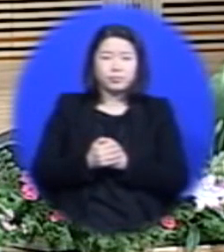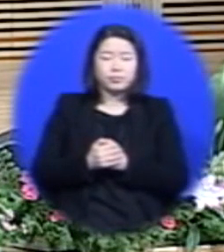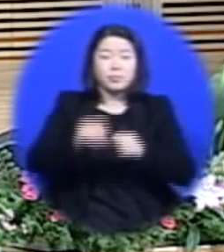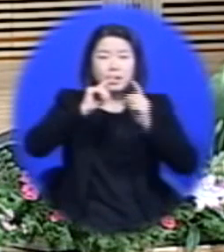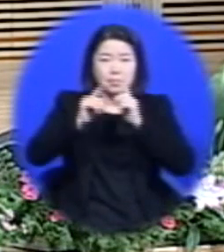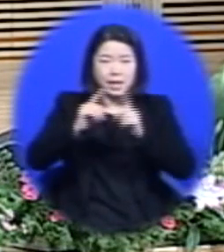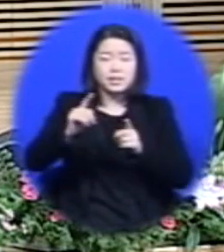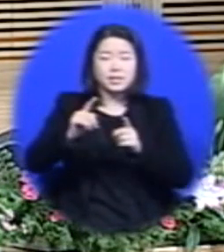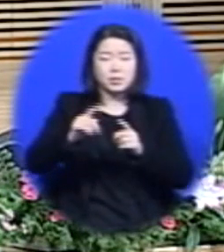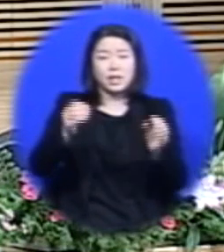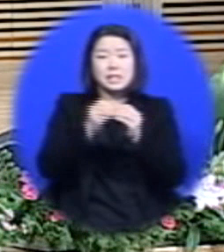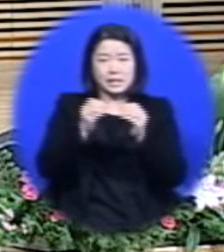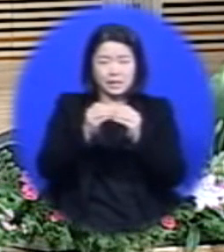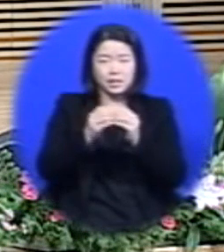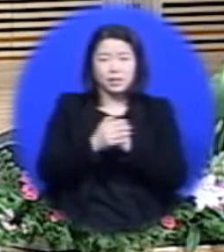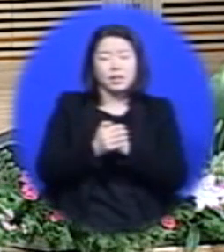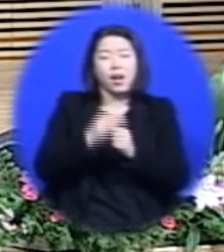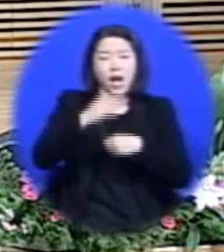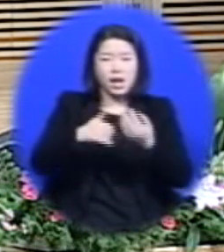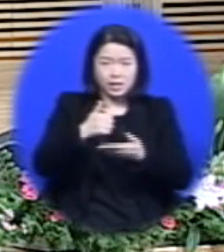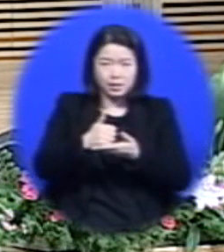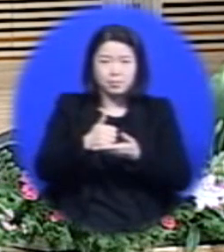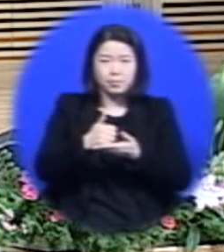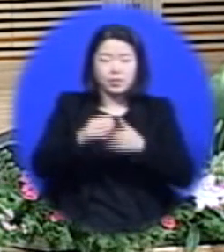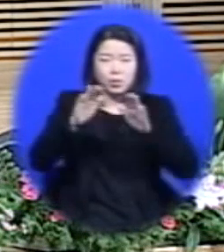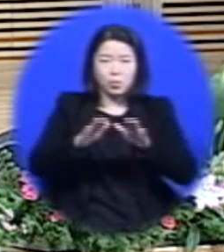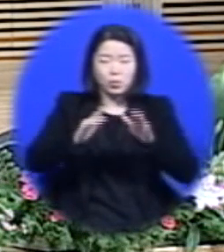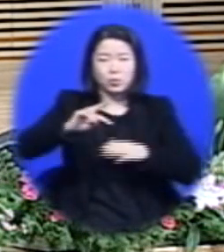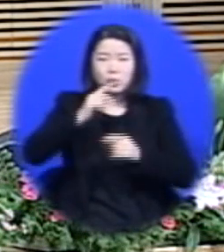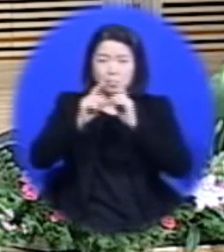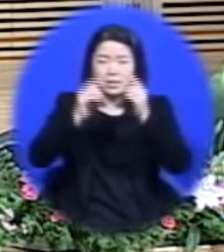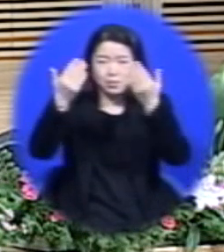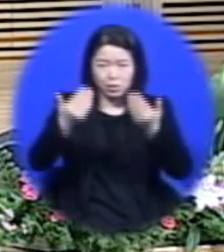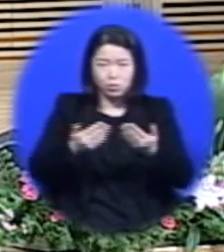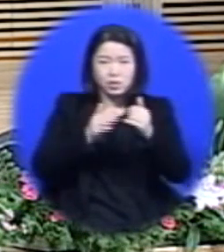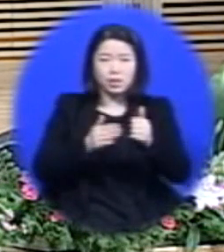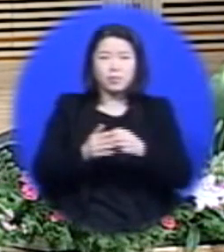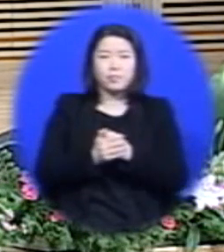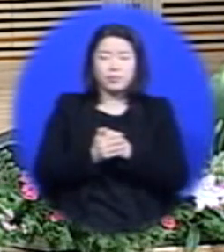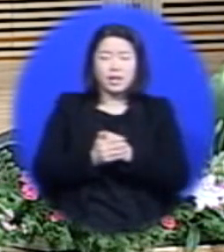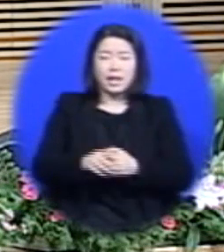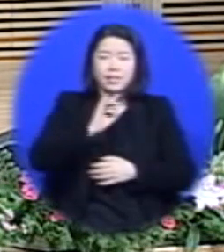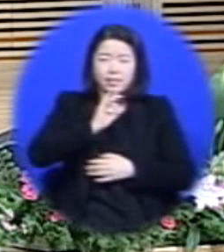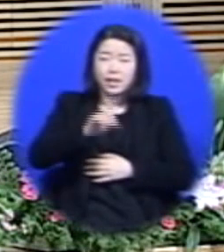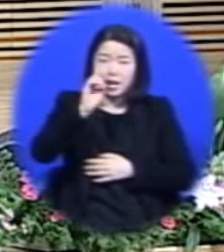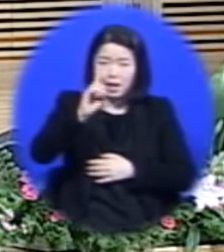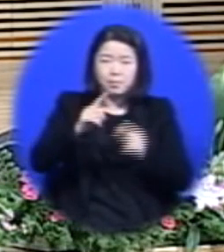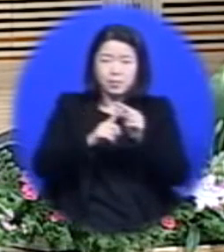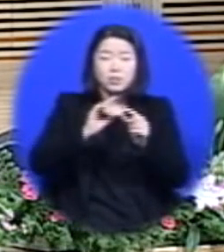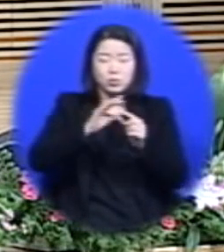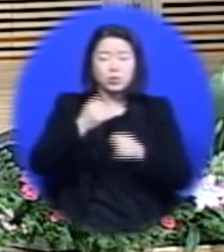말씀 이라는 시입니다 하나님 오늘도 말씀해주세요 단 한 마디 뿐이었 5